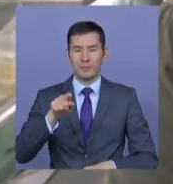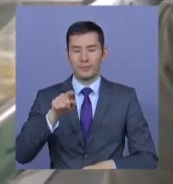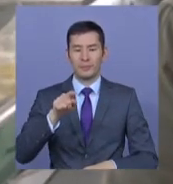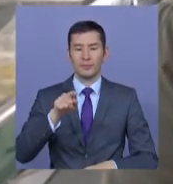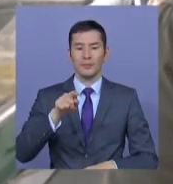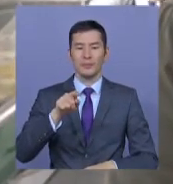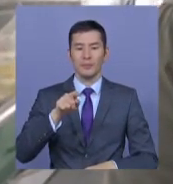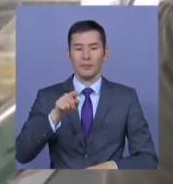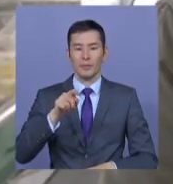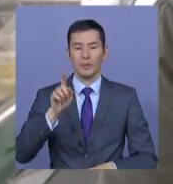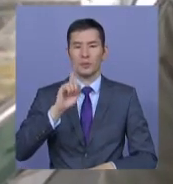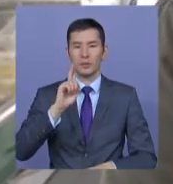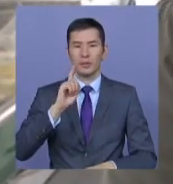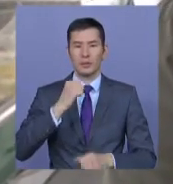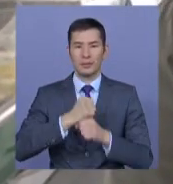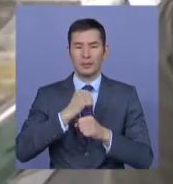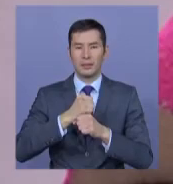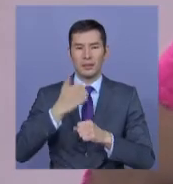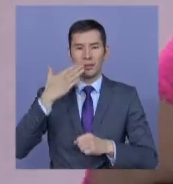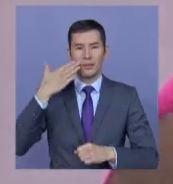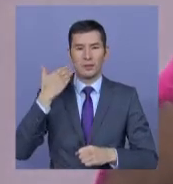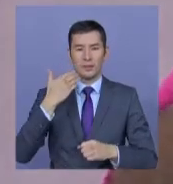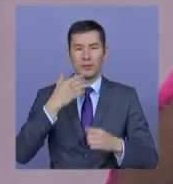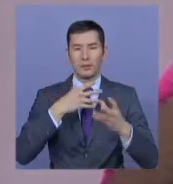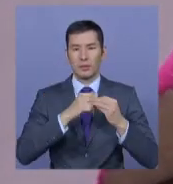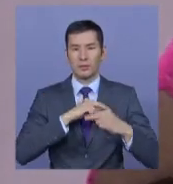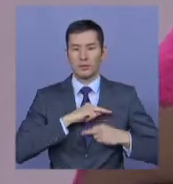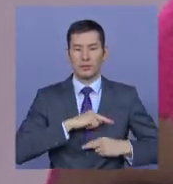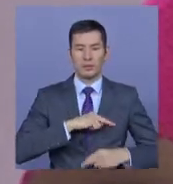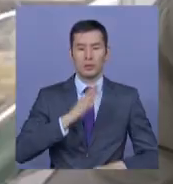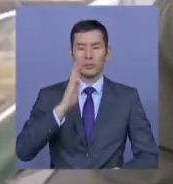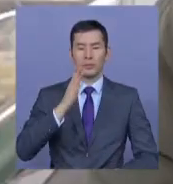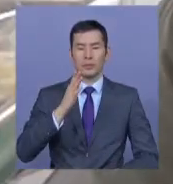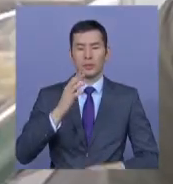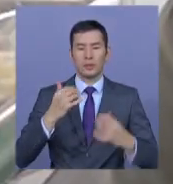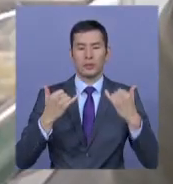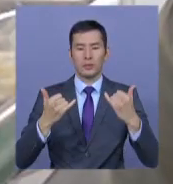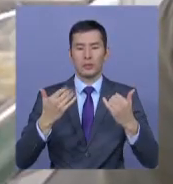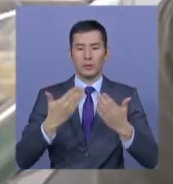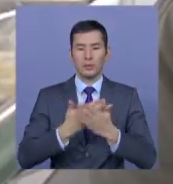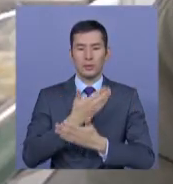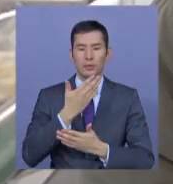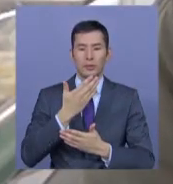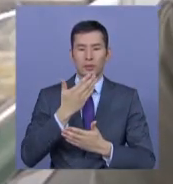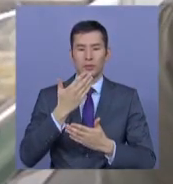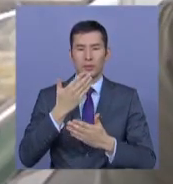сауда жасап тұрған кісілерге солармен жұмыс істейміз, әрқайсымен қазір енді жаңа